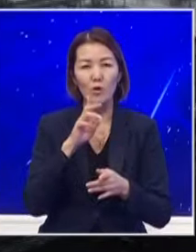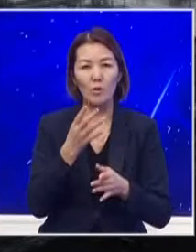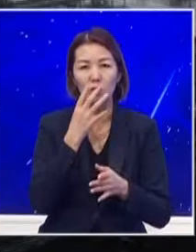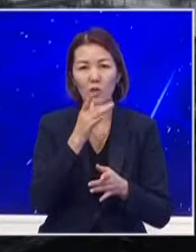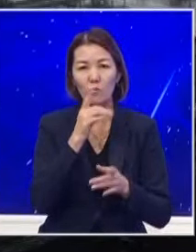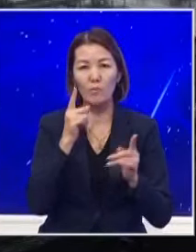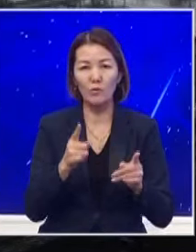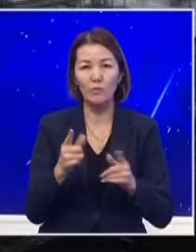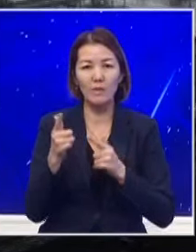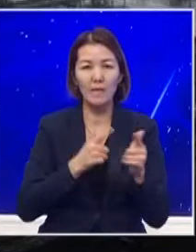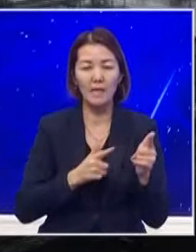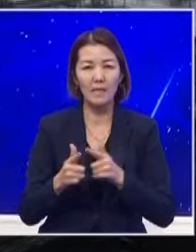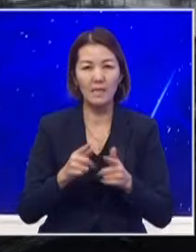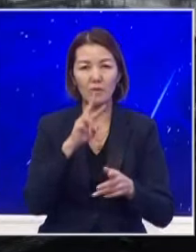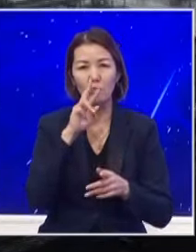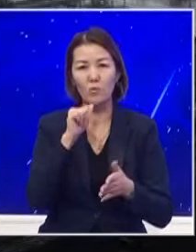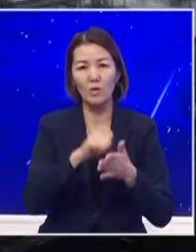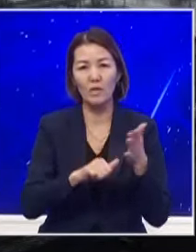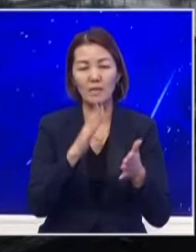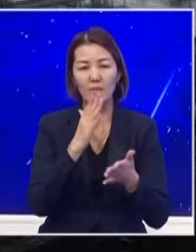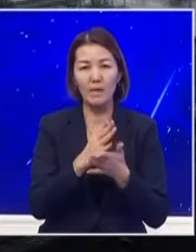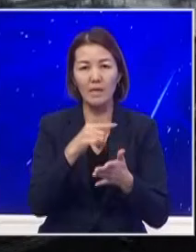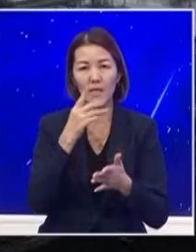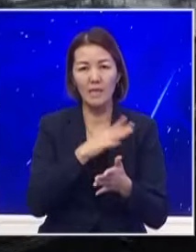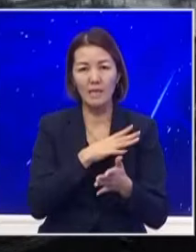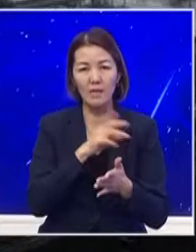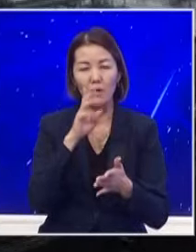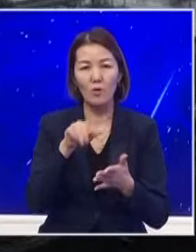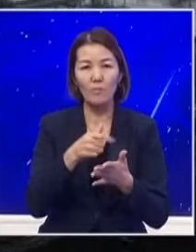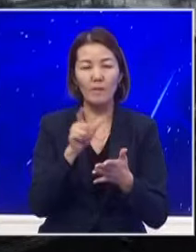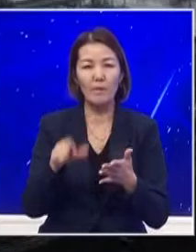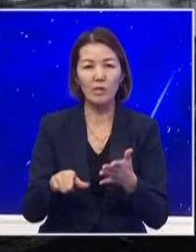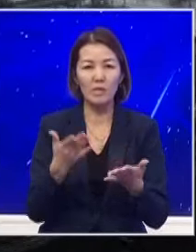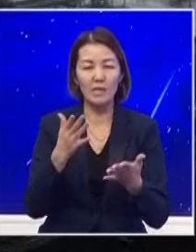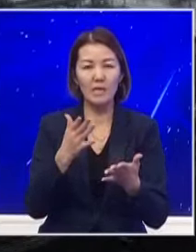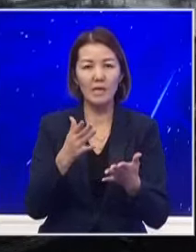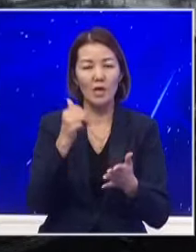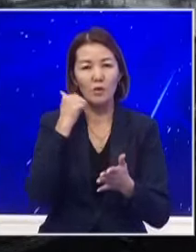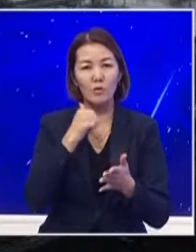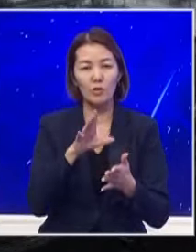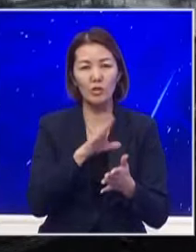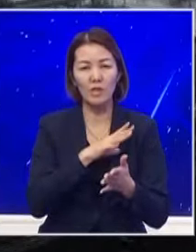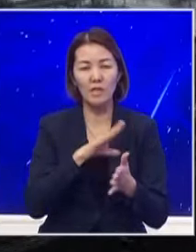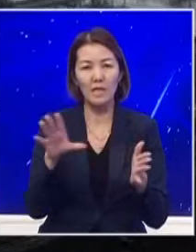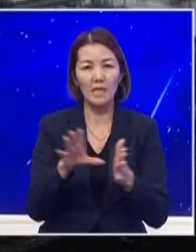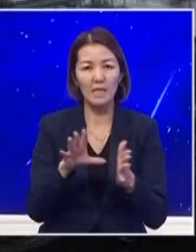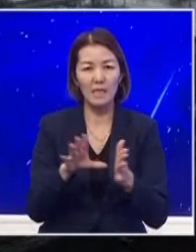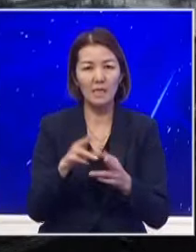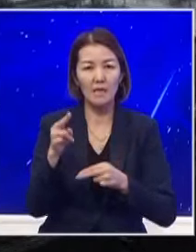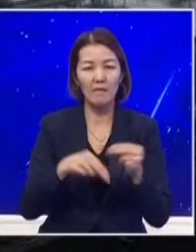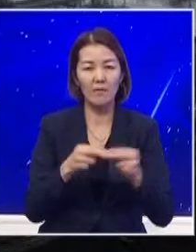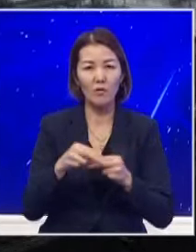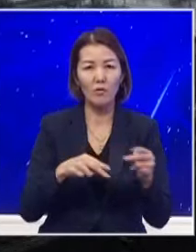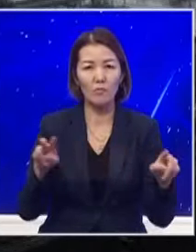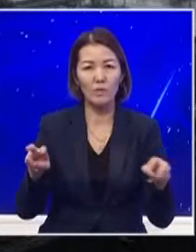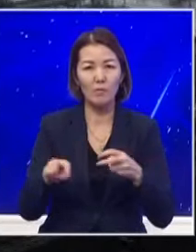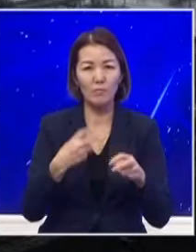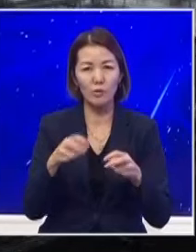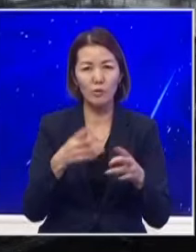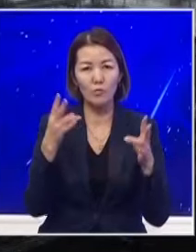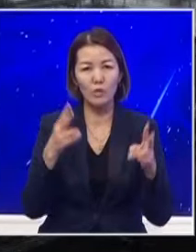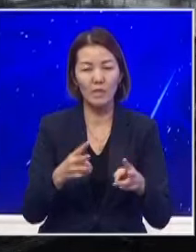жылыту маусымына дайындық кезінде олқылықтар жіберілген туралы айтылды. Үкімет басшылығы еліміздегі тозығы жеткен энергетикалық инфрақұрылымдағы